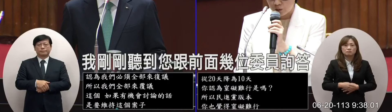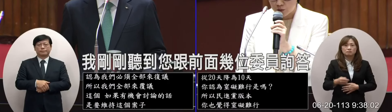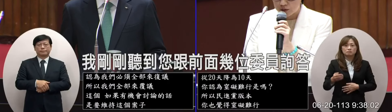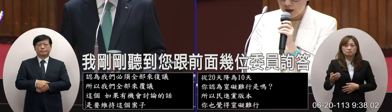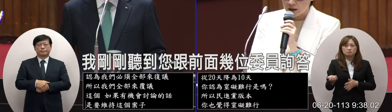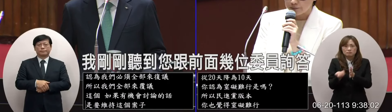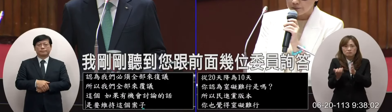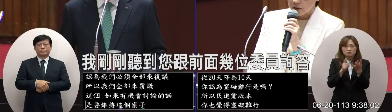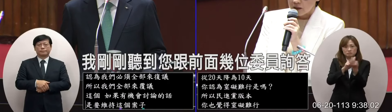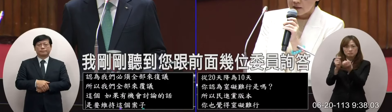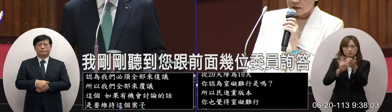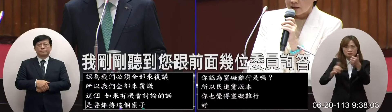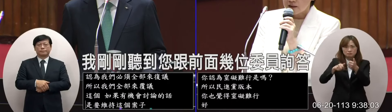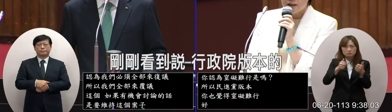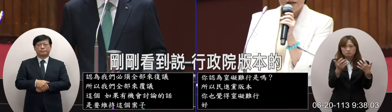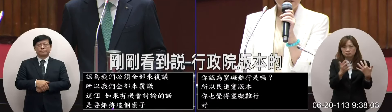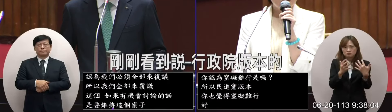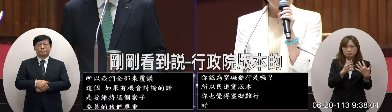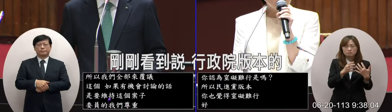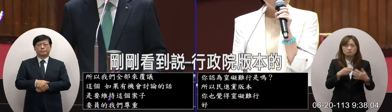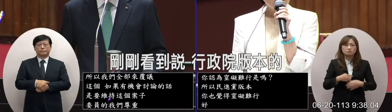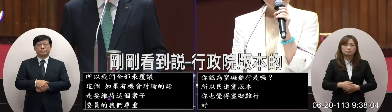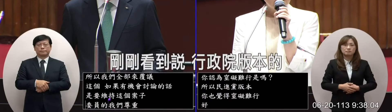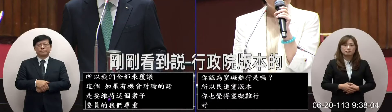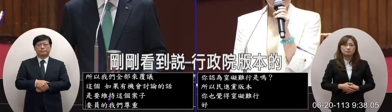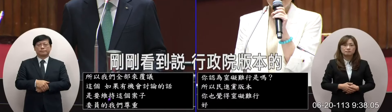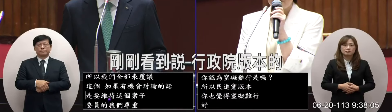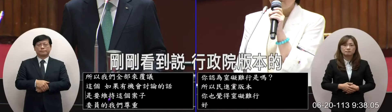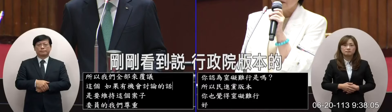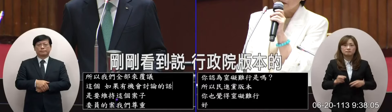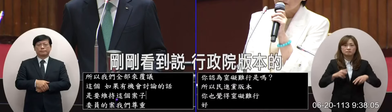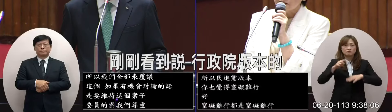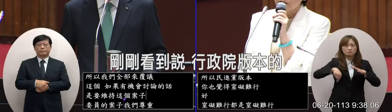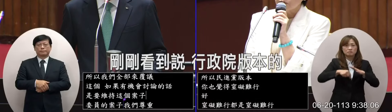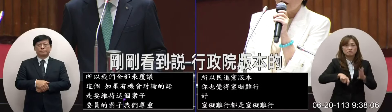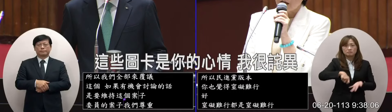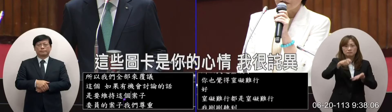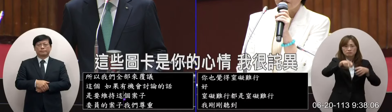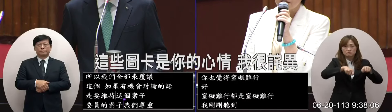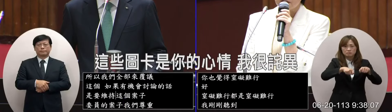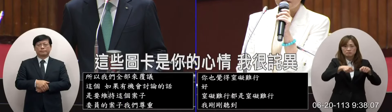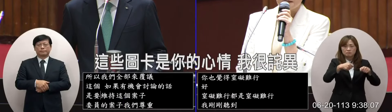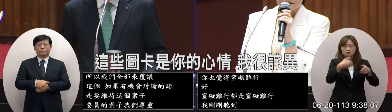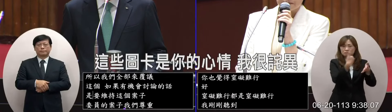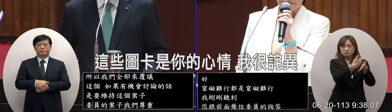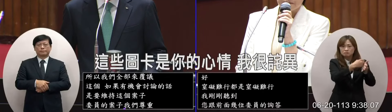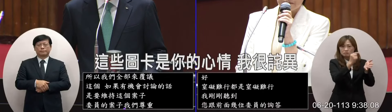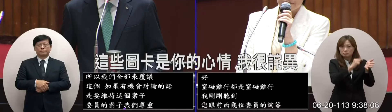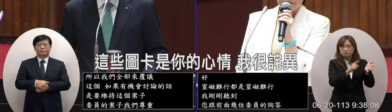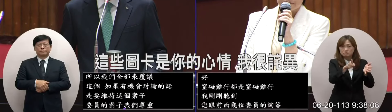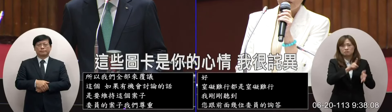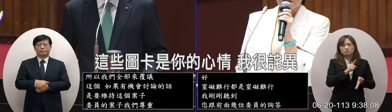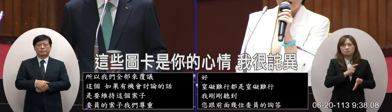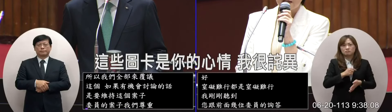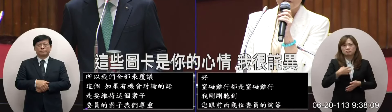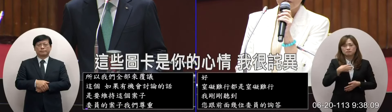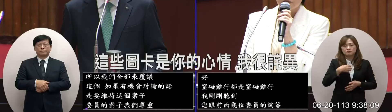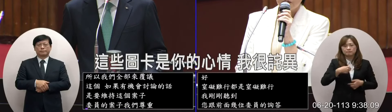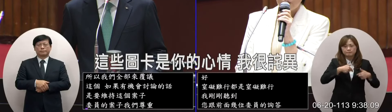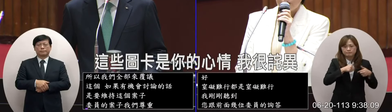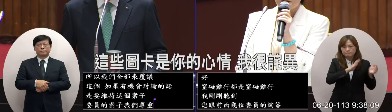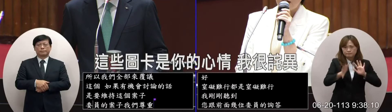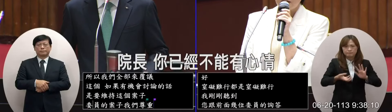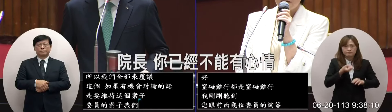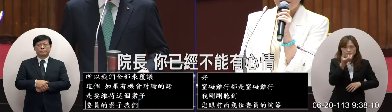几位委员的询答，刚刚看到说行政院版本的这些图卡是你的心情，我很诧